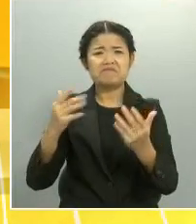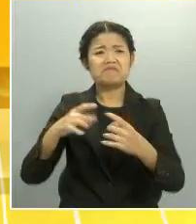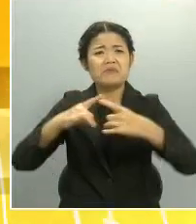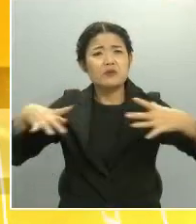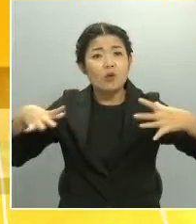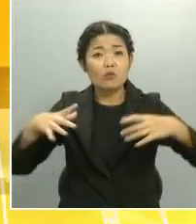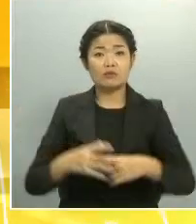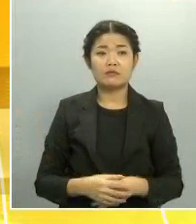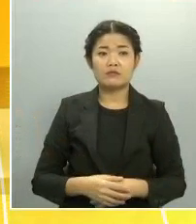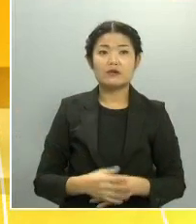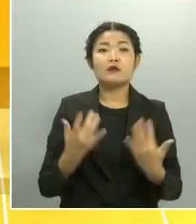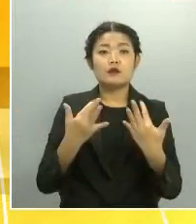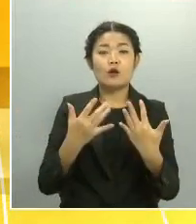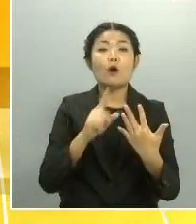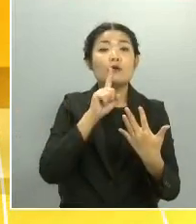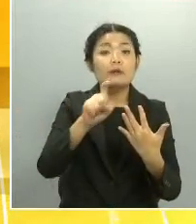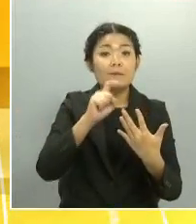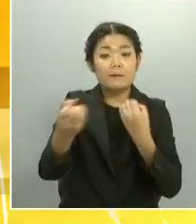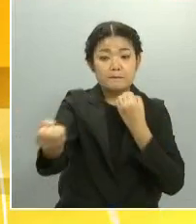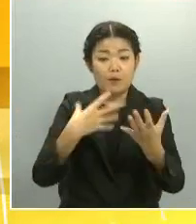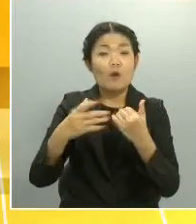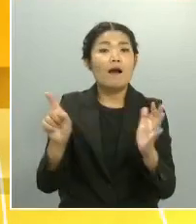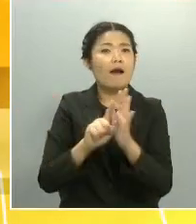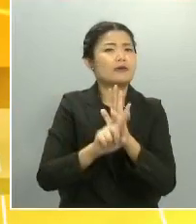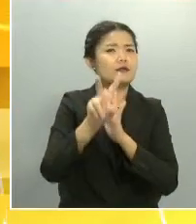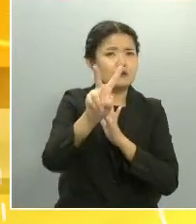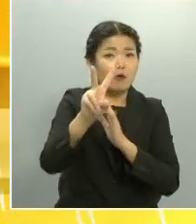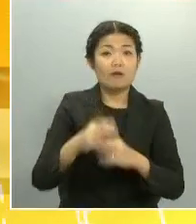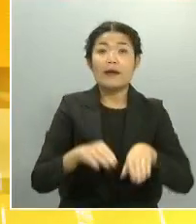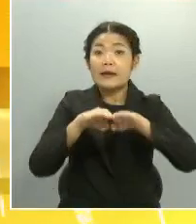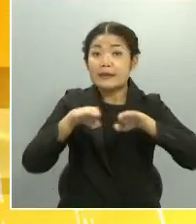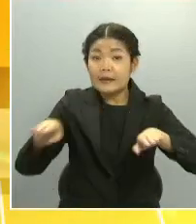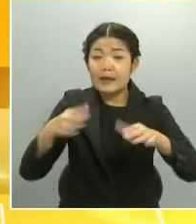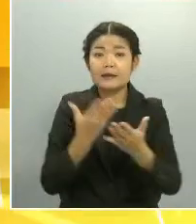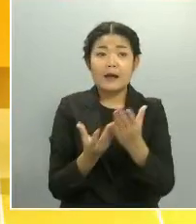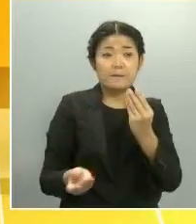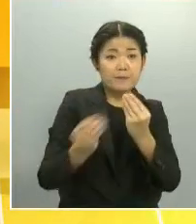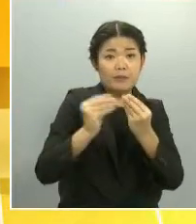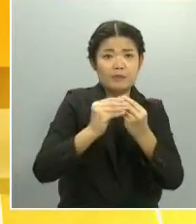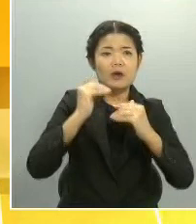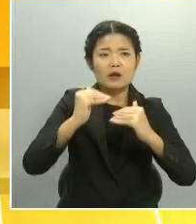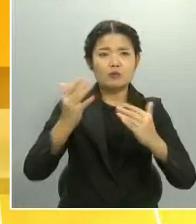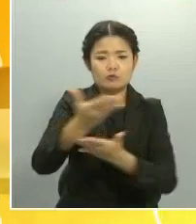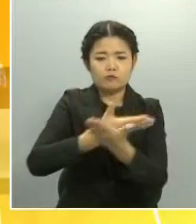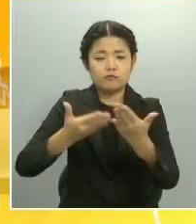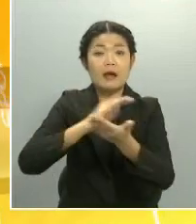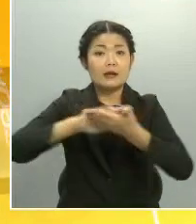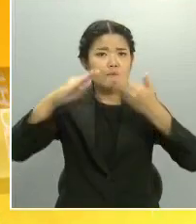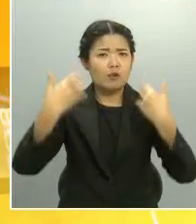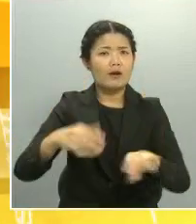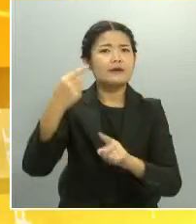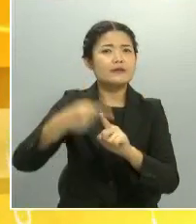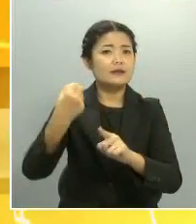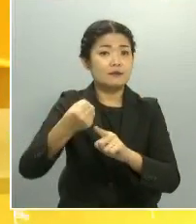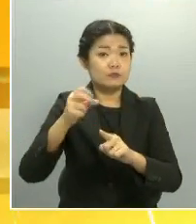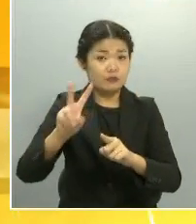เดี๋ยวหลอกรอฟังอีก 2ครั้งแต่มีเงื่อนไขถ้าจะปรับขึ้นเนี่ยจะพิจารณาให้แล้วเสร็จภายในเดือนธันวาคมแล้วต้องคู่กับการ